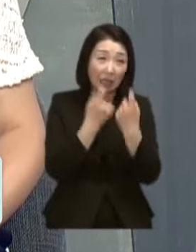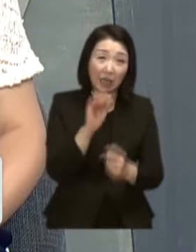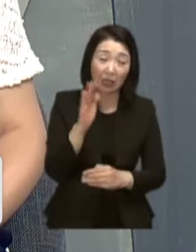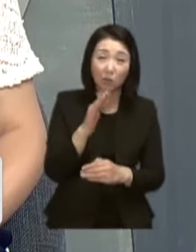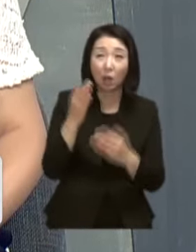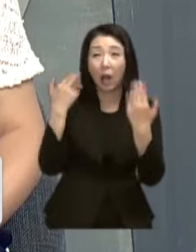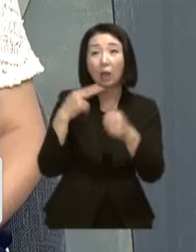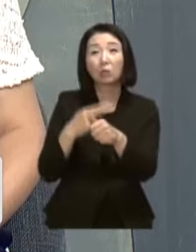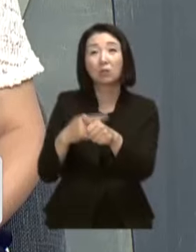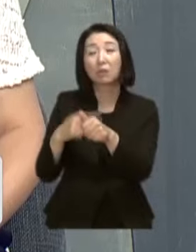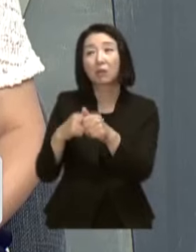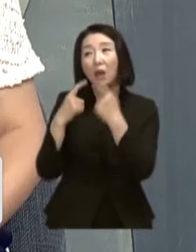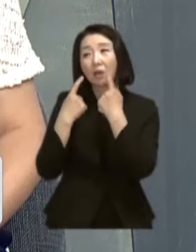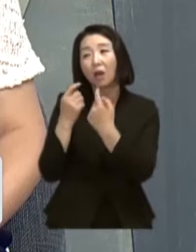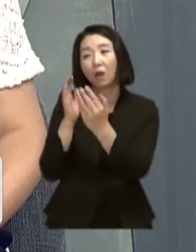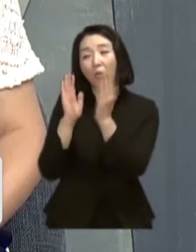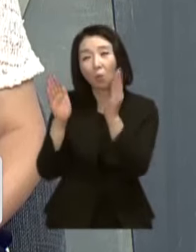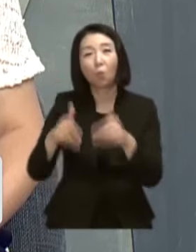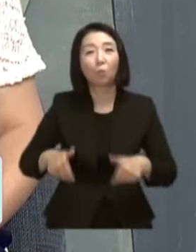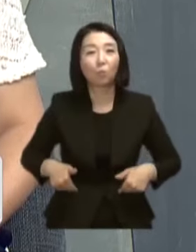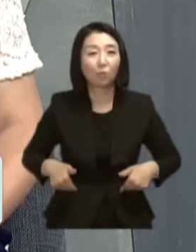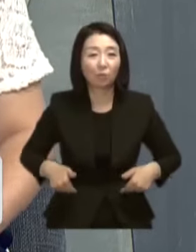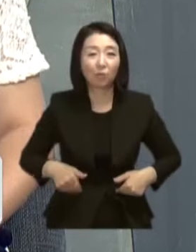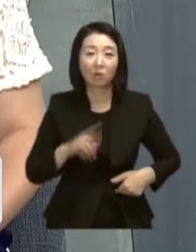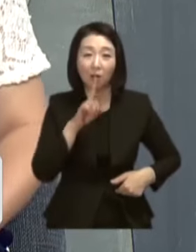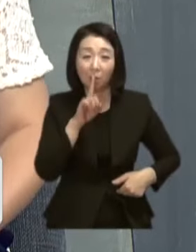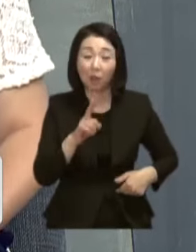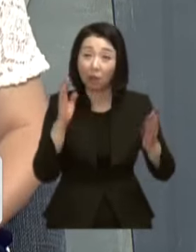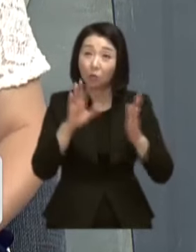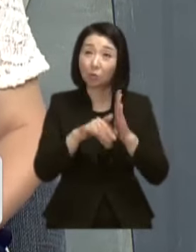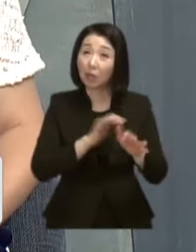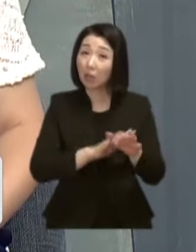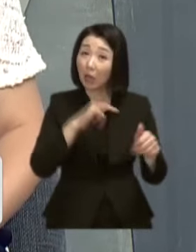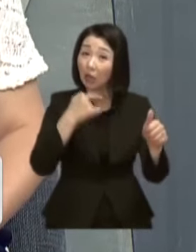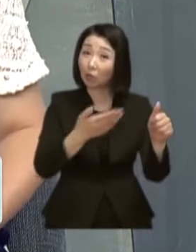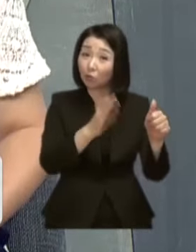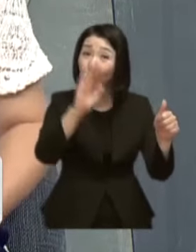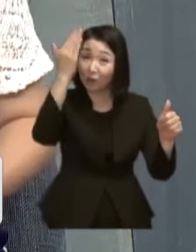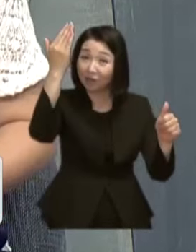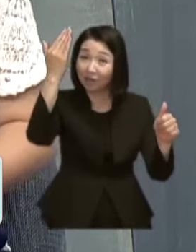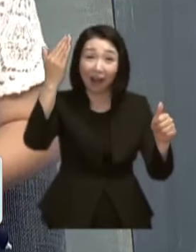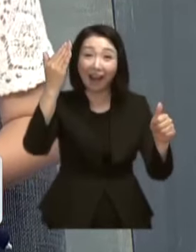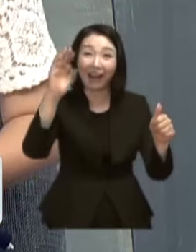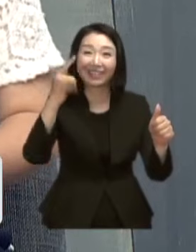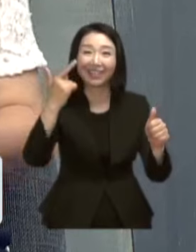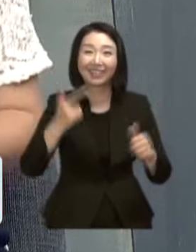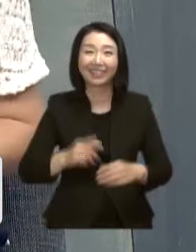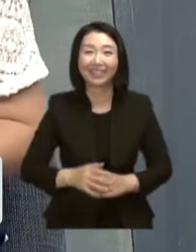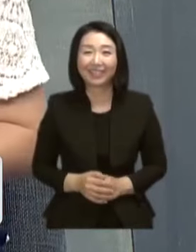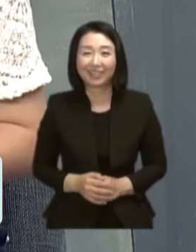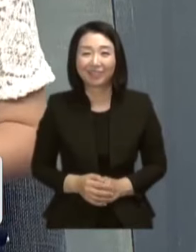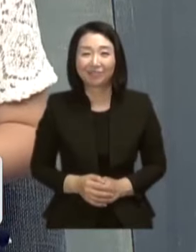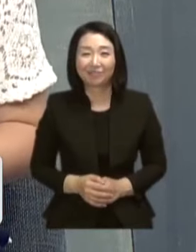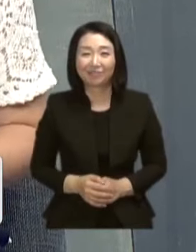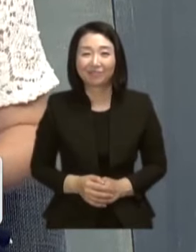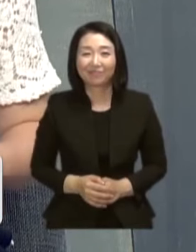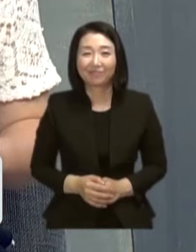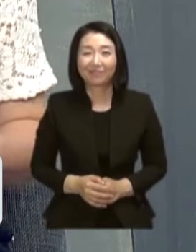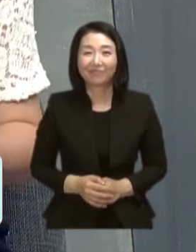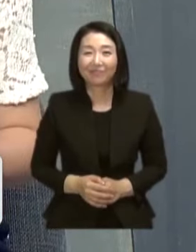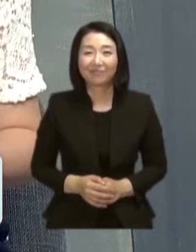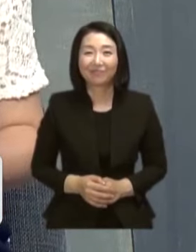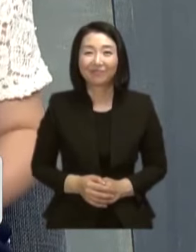네네. 학교 안에서 선생님이 네. 돈을 받고 가르쳐요? 시간에 잘 가르쳐주시지 이런 그런 남겨주시는 거 뭔지